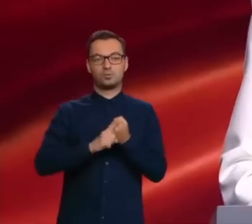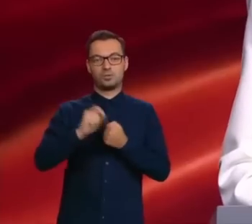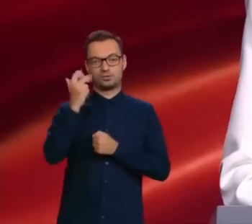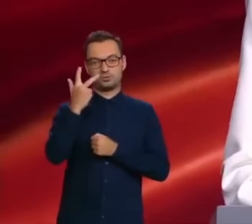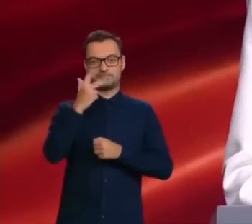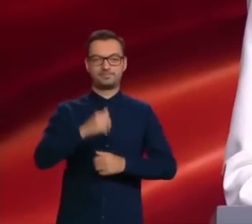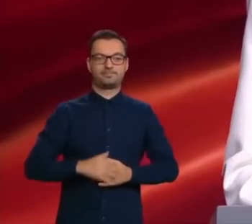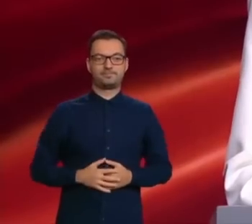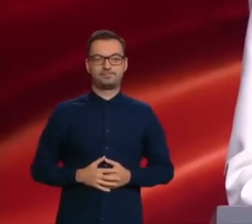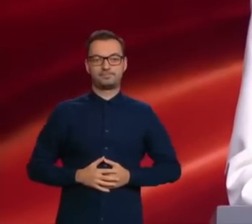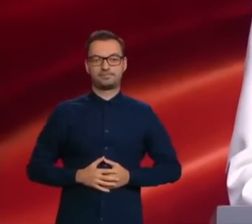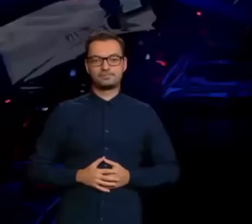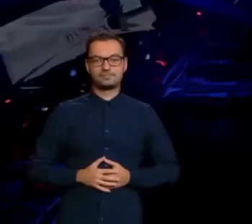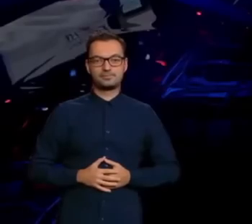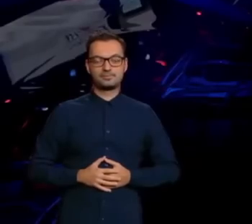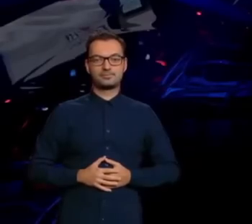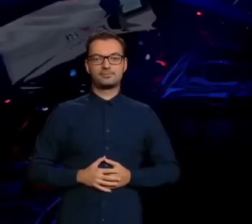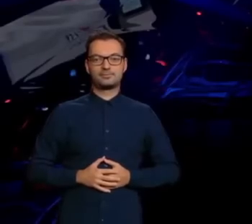3.